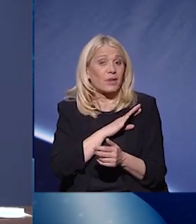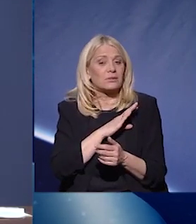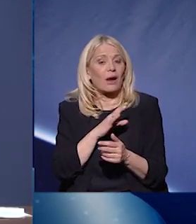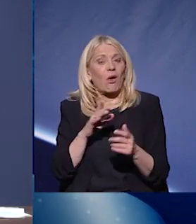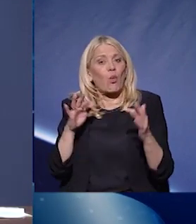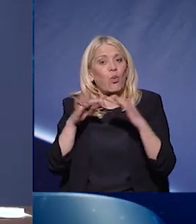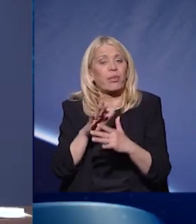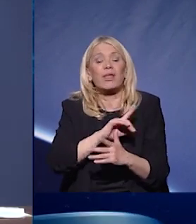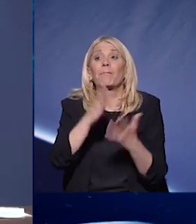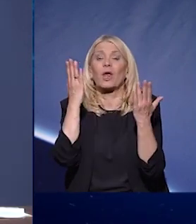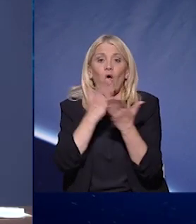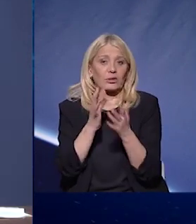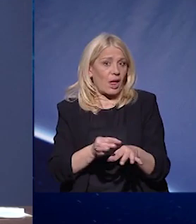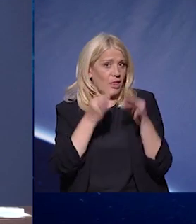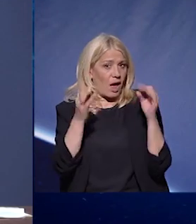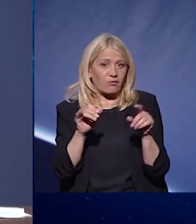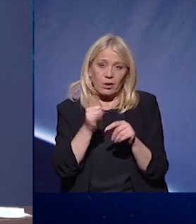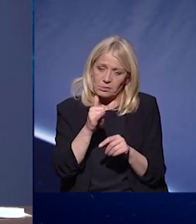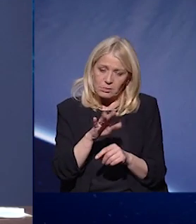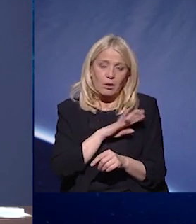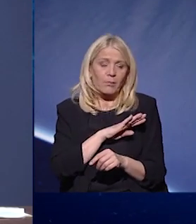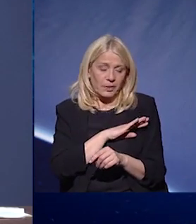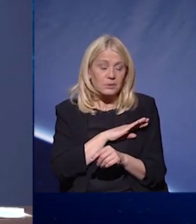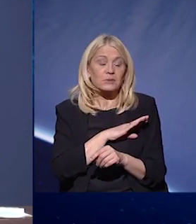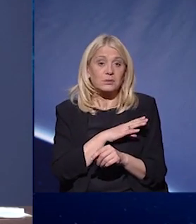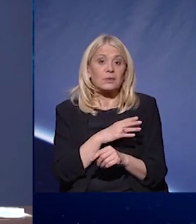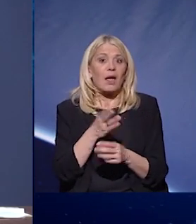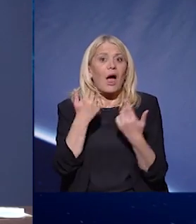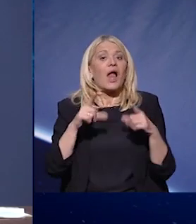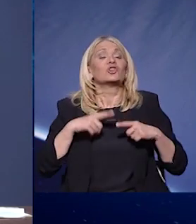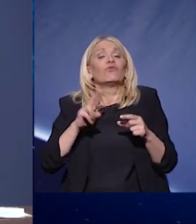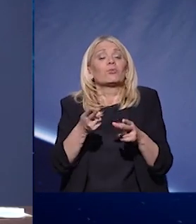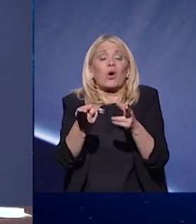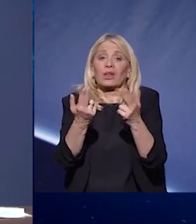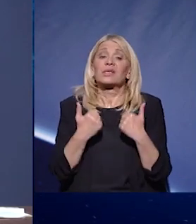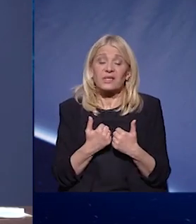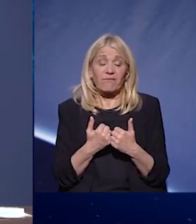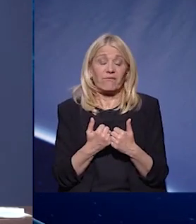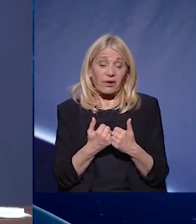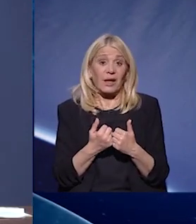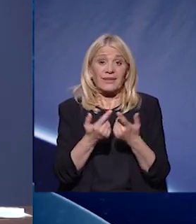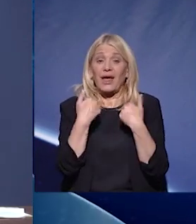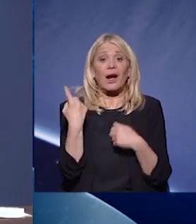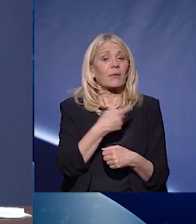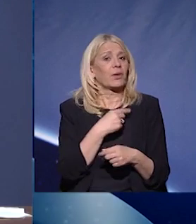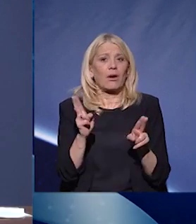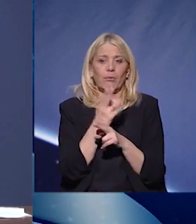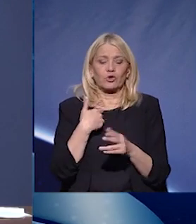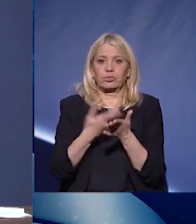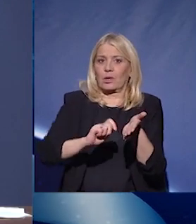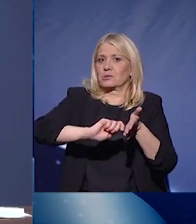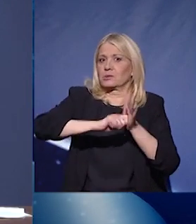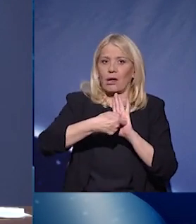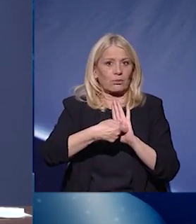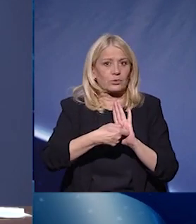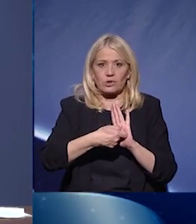Okupljanje bilo gde javno isto jesu neki rizik. Mora život da se vrati. Prema tome, ne možemo mi ostati zaključani